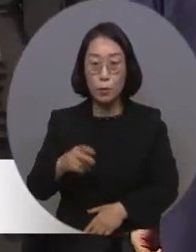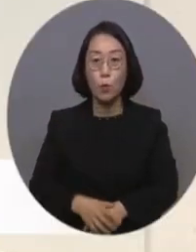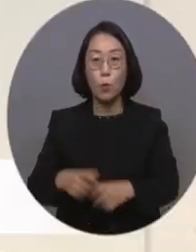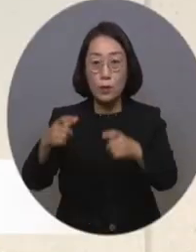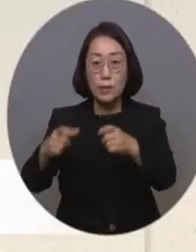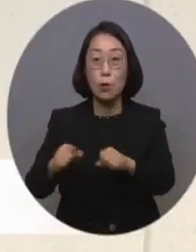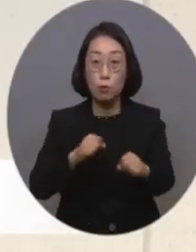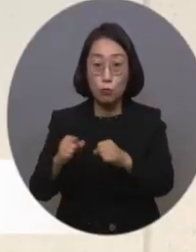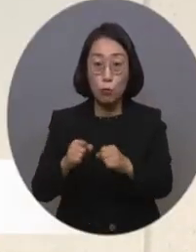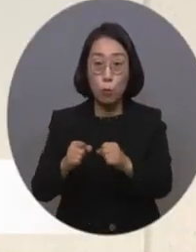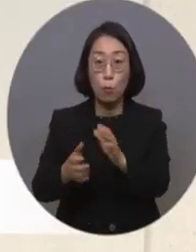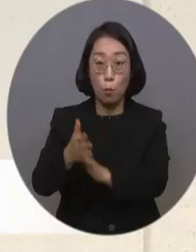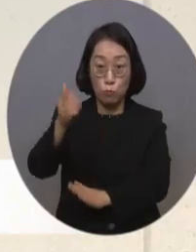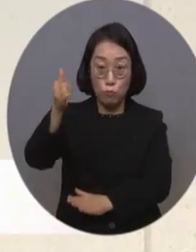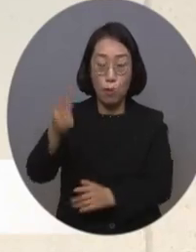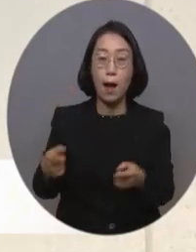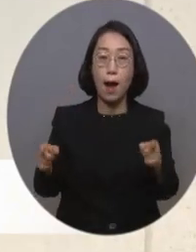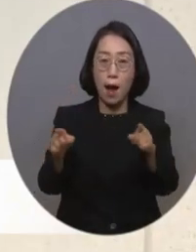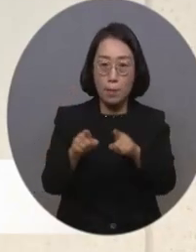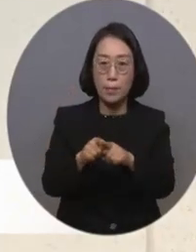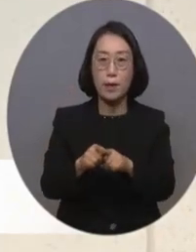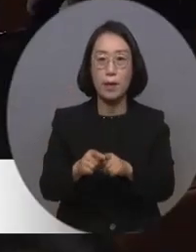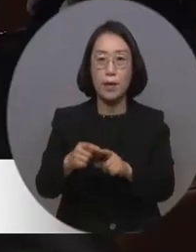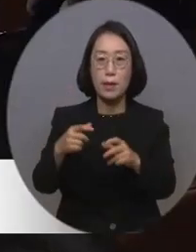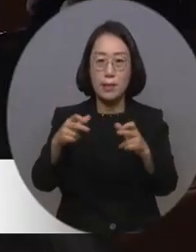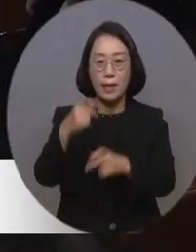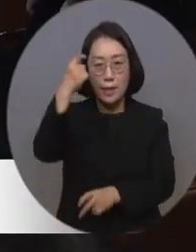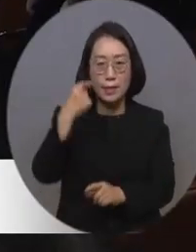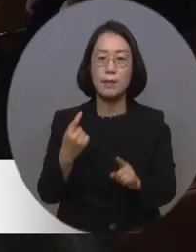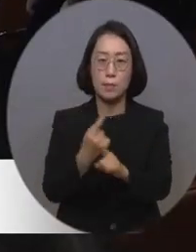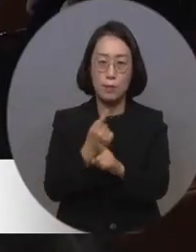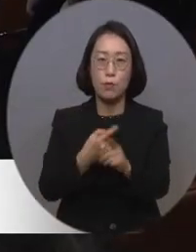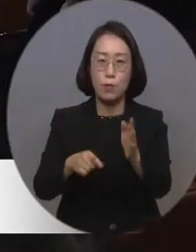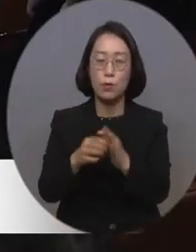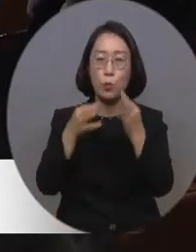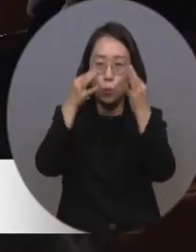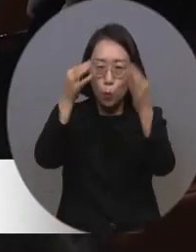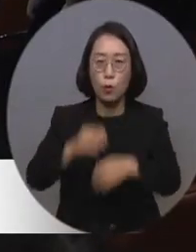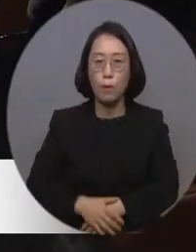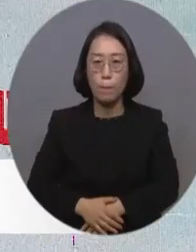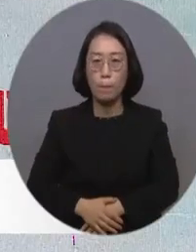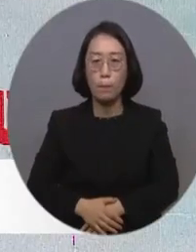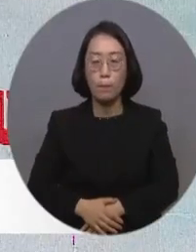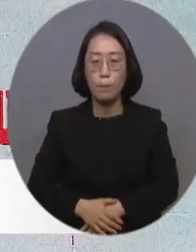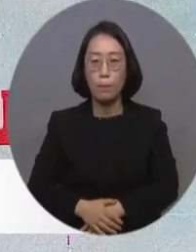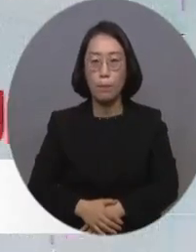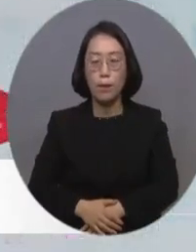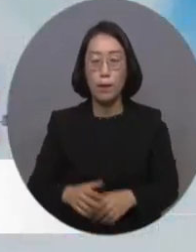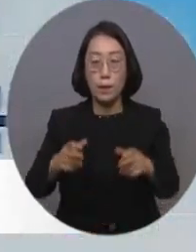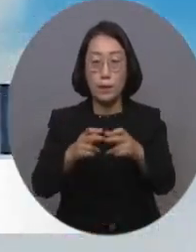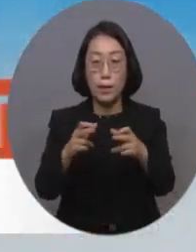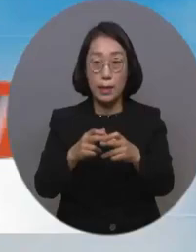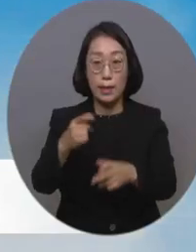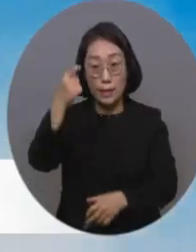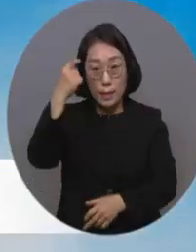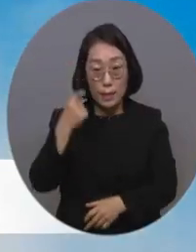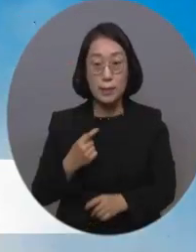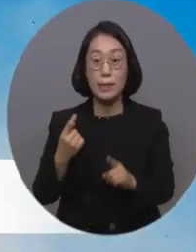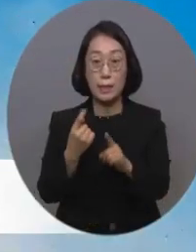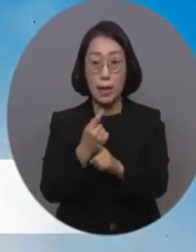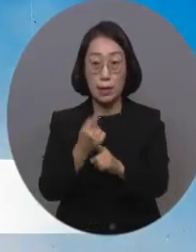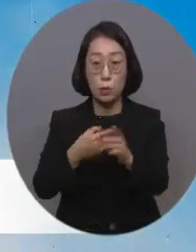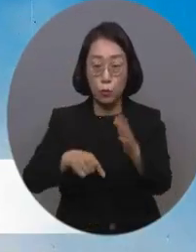운동본부가 장애인 인식 개선을 위한 움직임에 나섭니다 지난 2일 복지tv 공개홀에서 장애인 인식 개선 콘텐츠